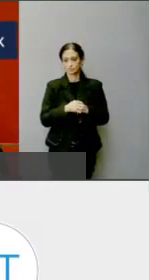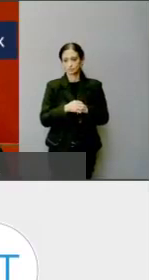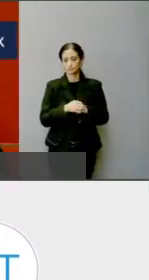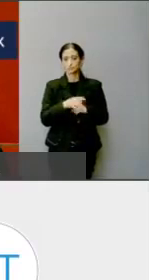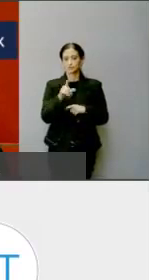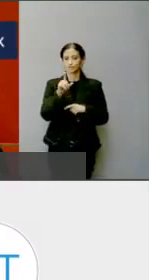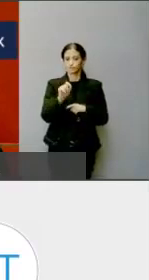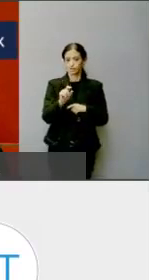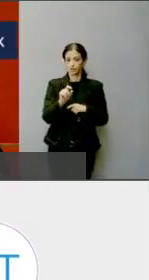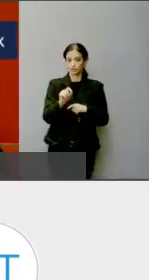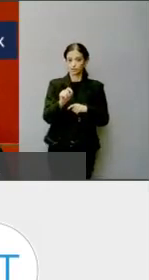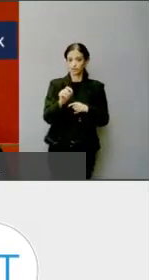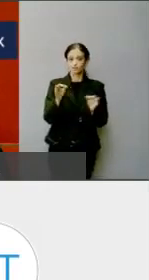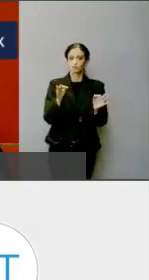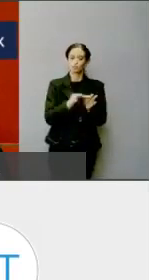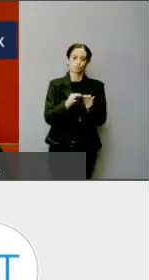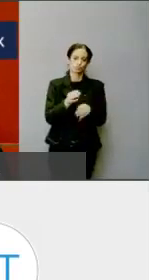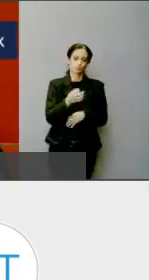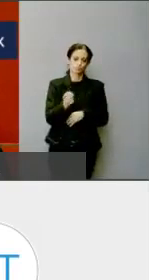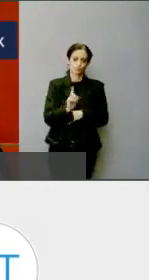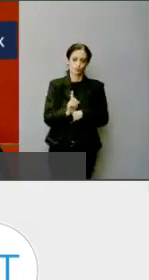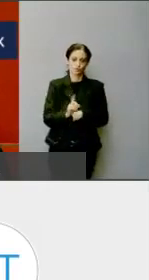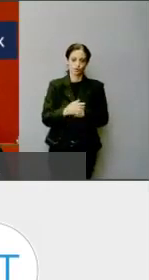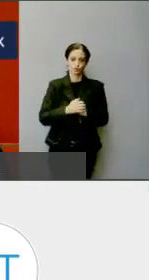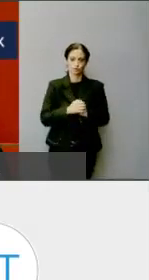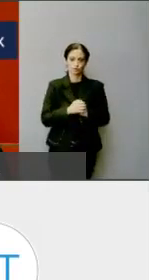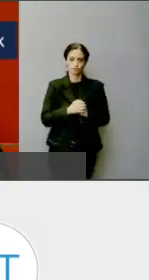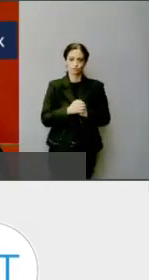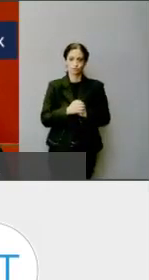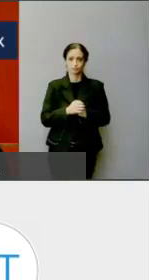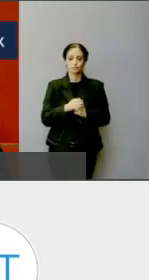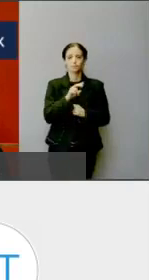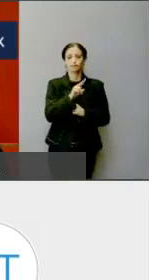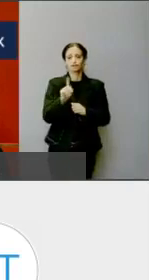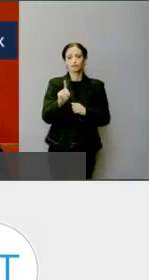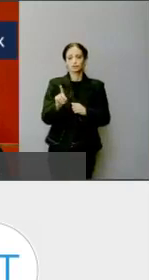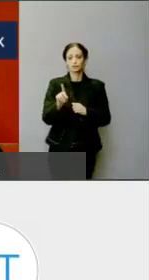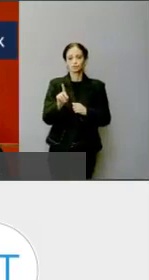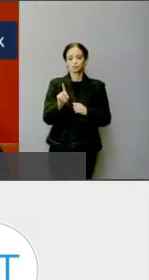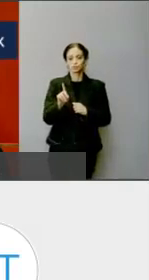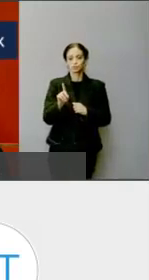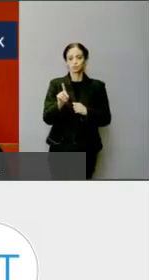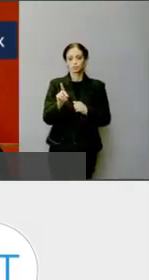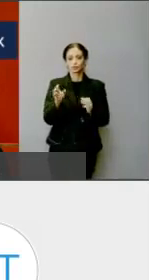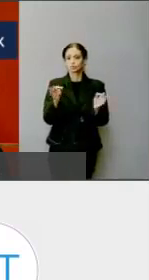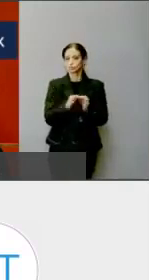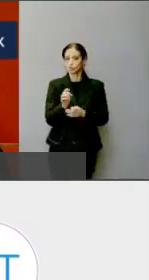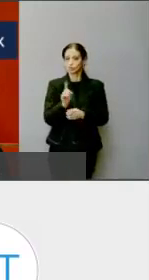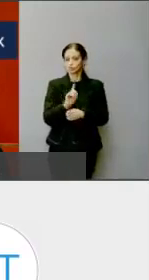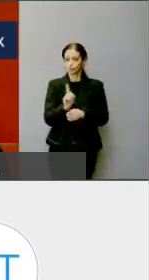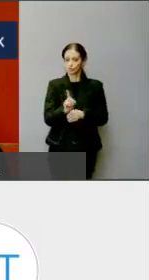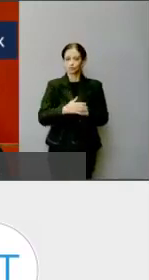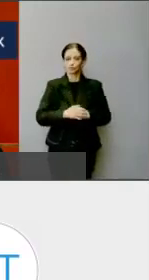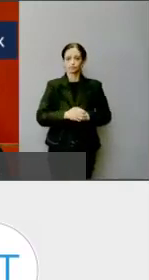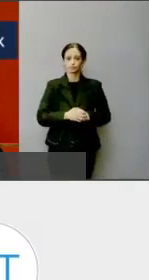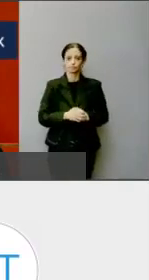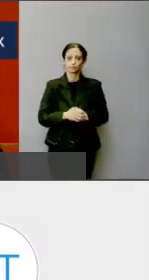20 non favorevole 21 non favorevole